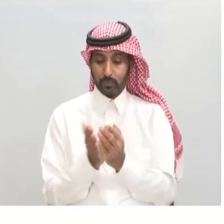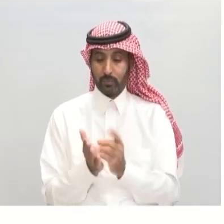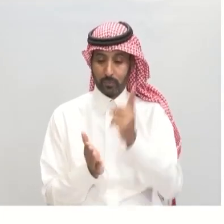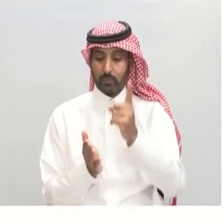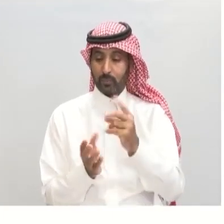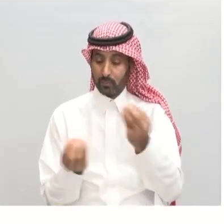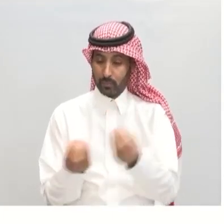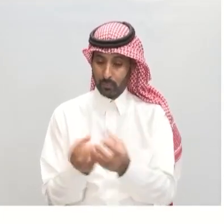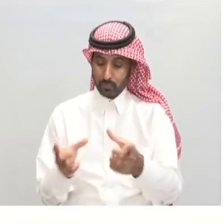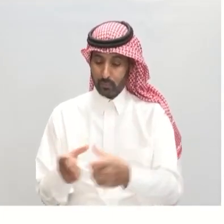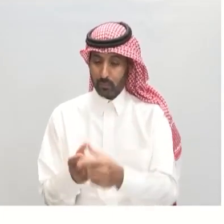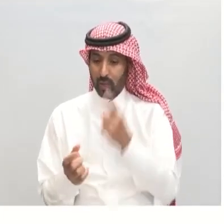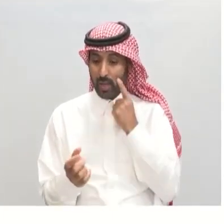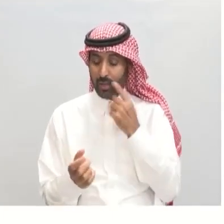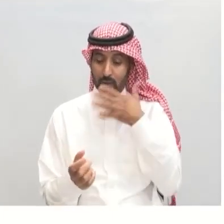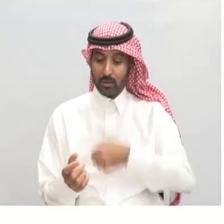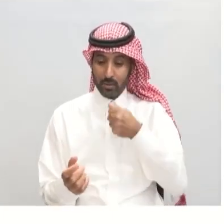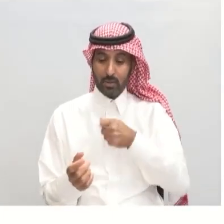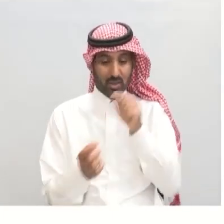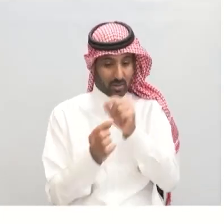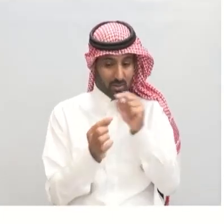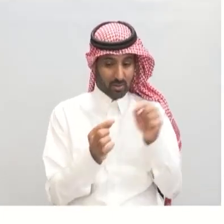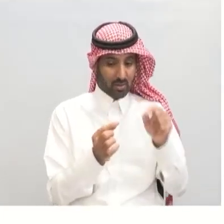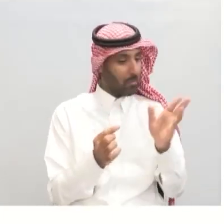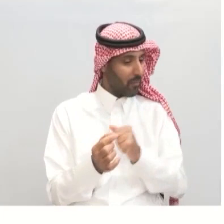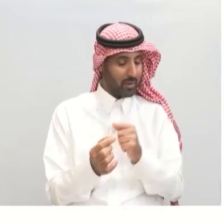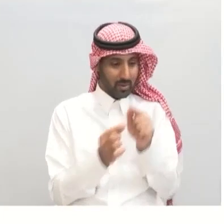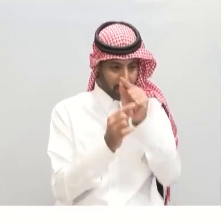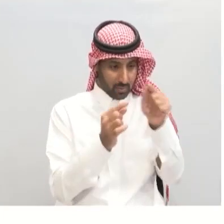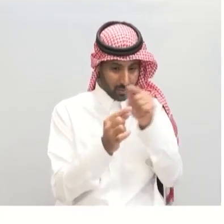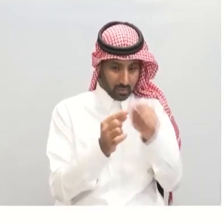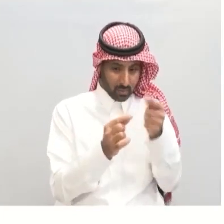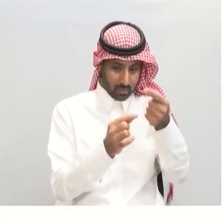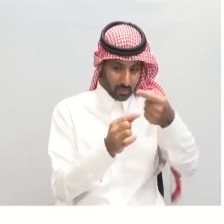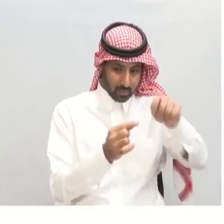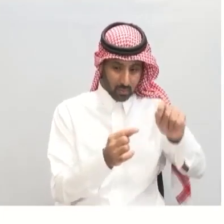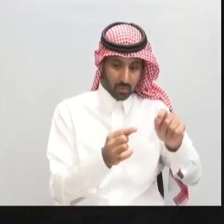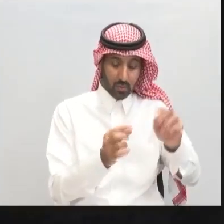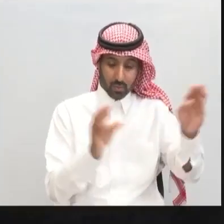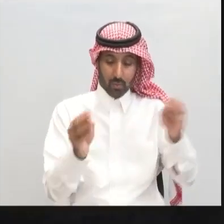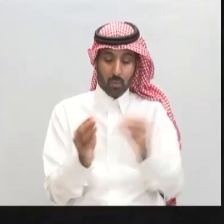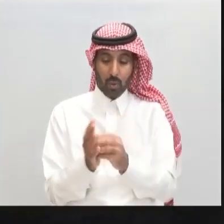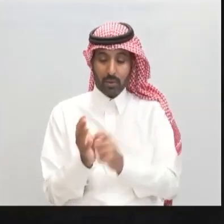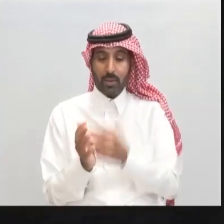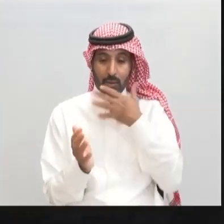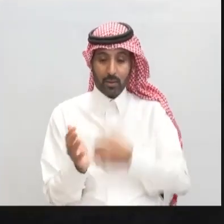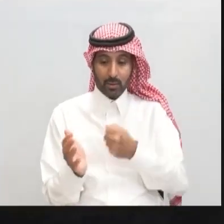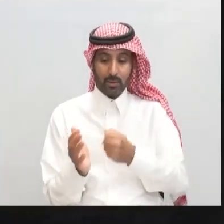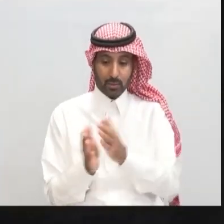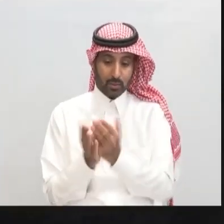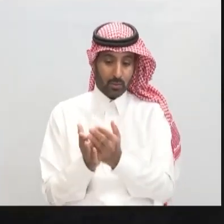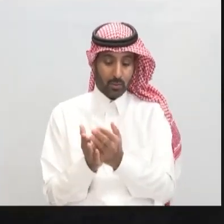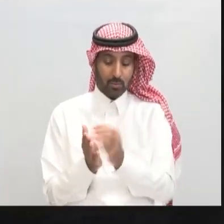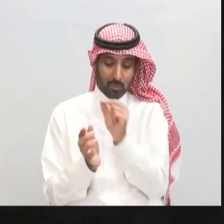عليه وسلم كان خاليا من النقط والشكل فاد النبي عليه الصلاه والسلام القران المجمو في عهده عليه الصلاه والسلام لم